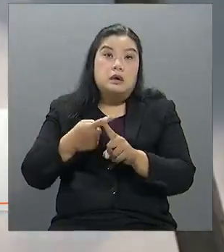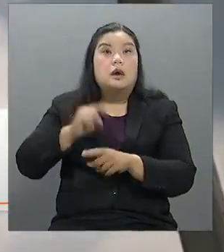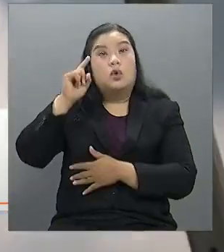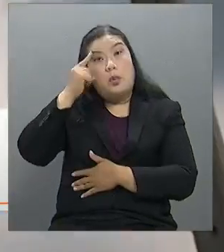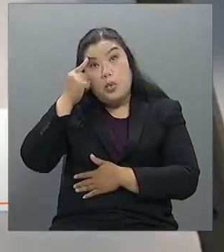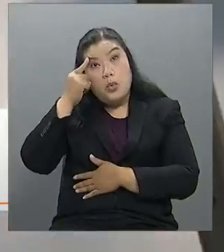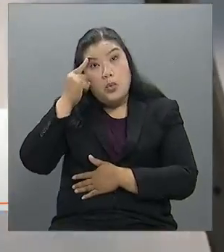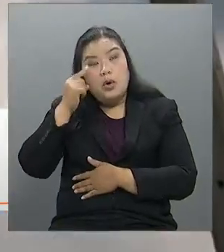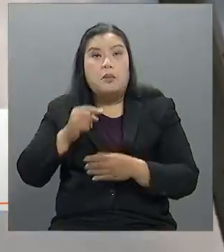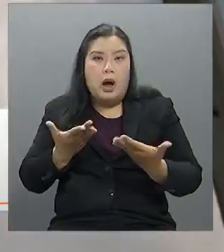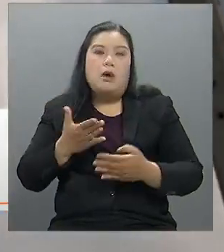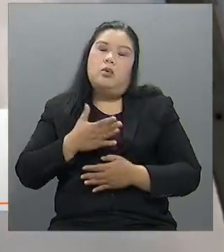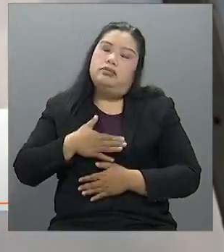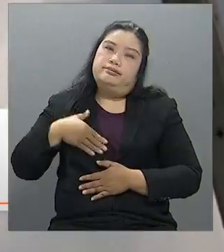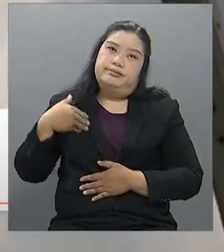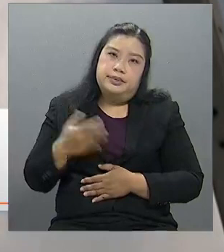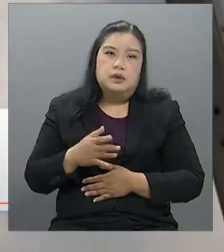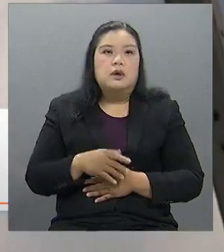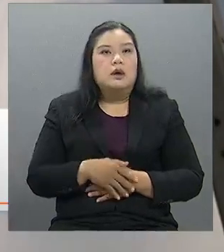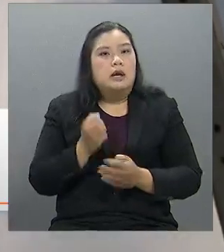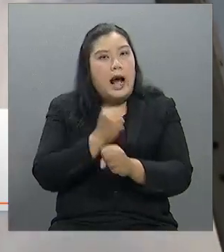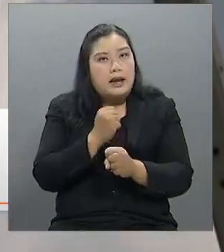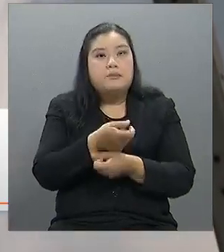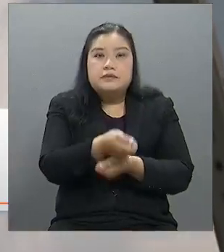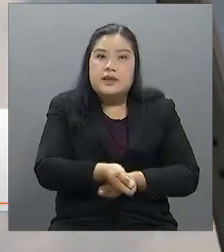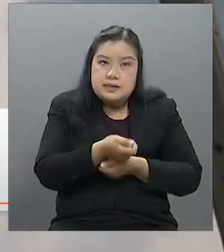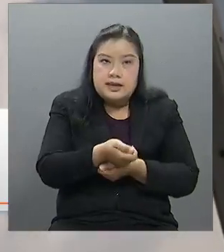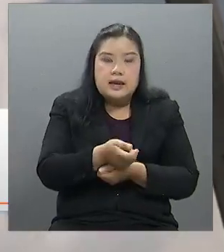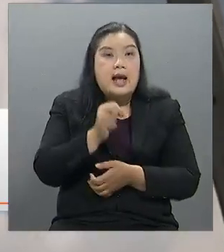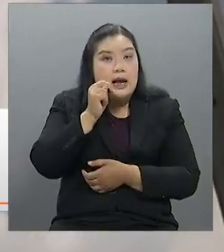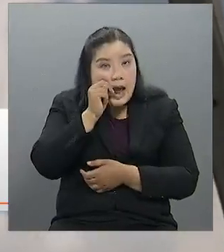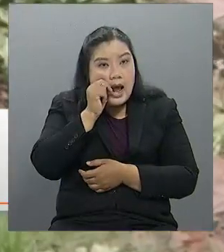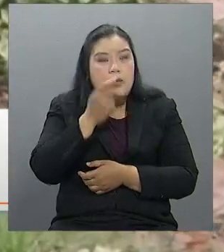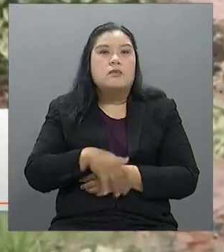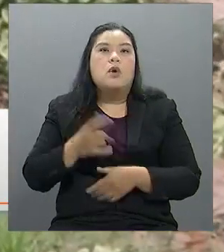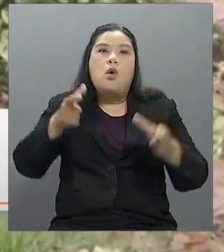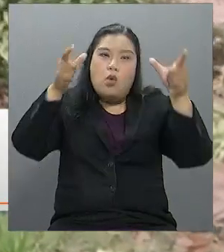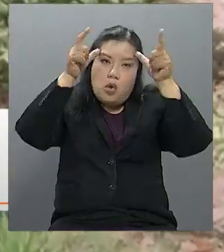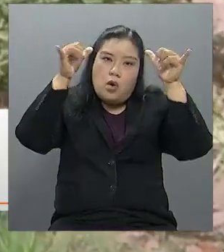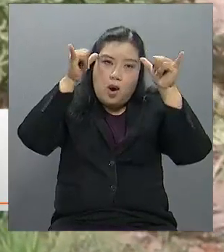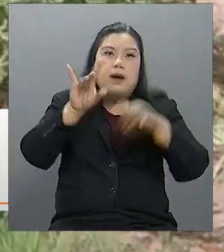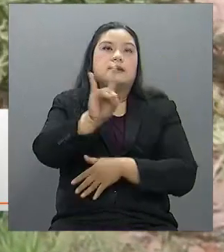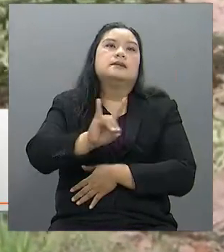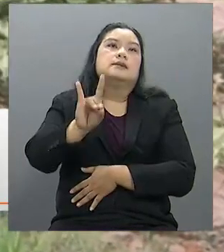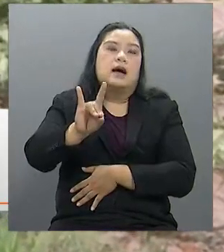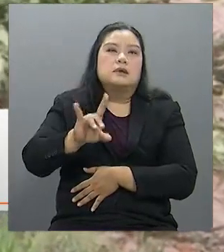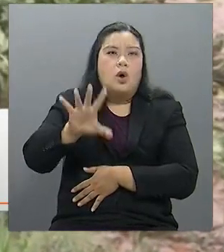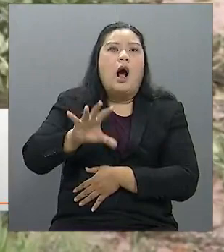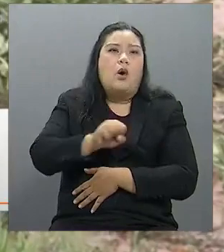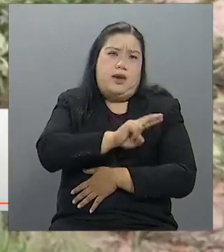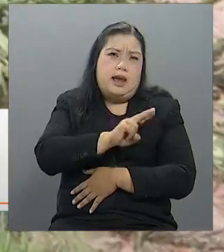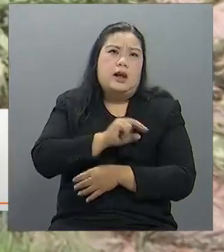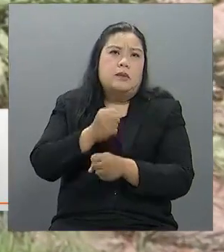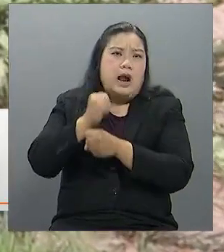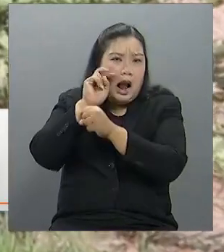ะเพราะว่าพืชต่างๆแล้วก็น้ำเลี้ยงวัวเลี้ยงควายและหมูเนี่ยมันต้องใช้ไฟฟ้าเนี่ยดึงน้ำมาใช้ทุกวันนี้จะปลูกอะไร